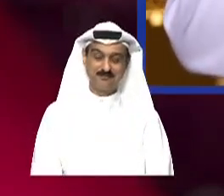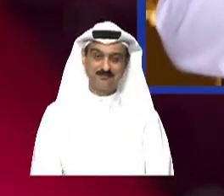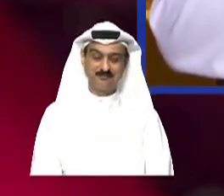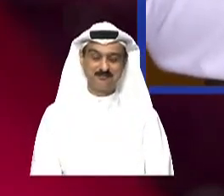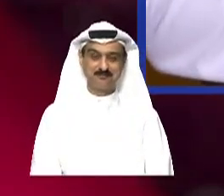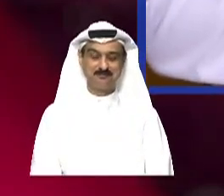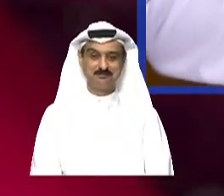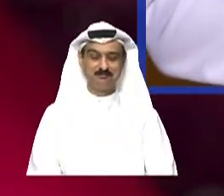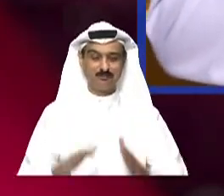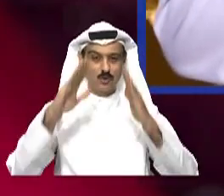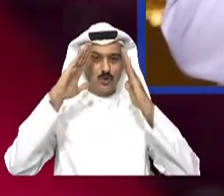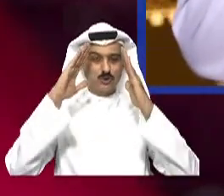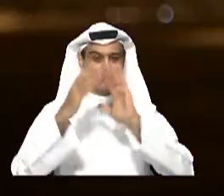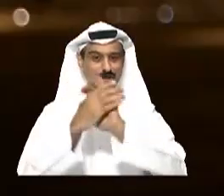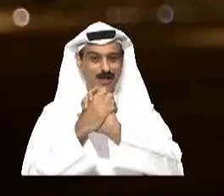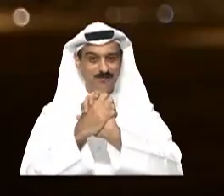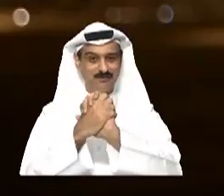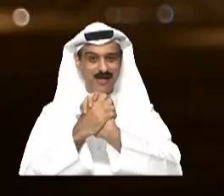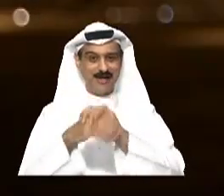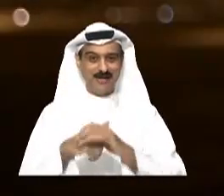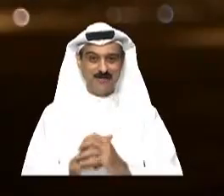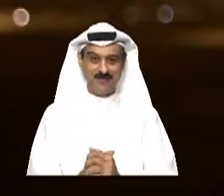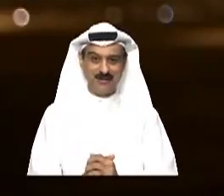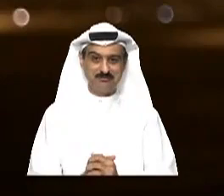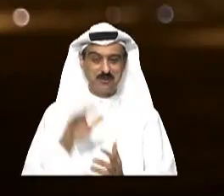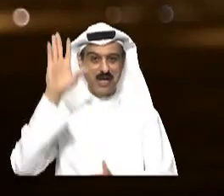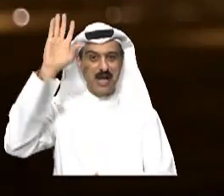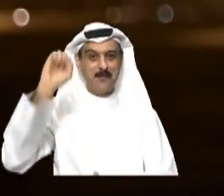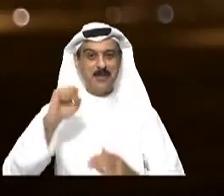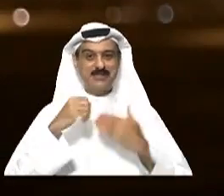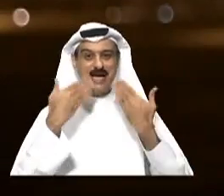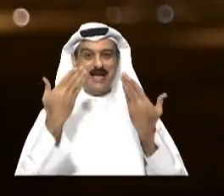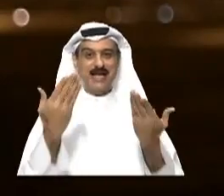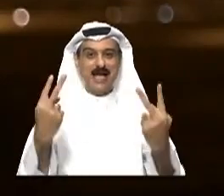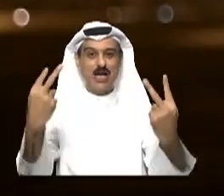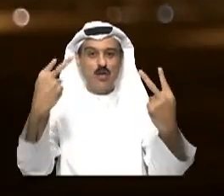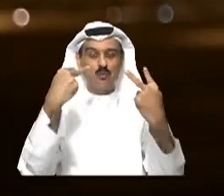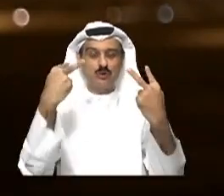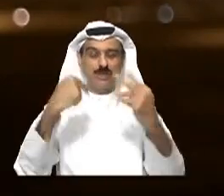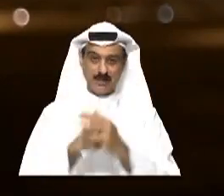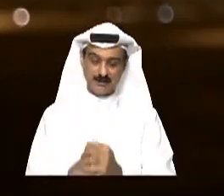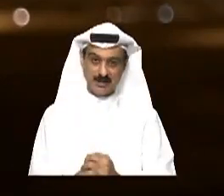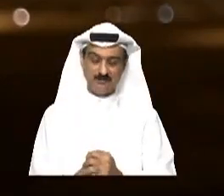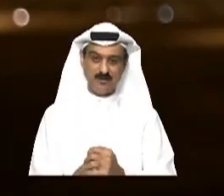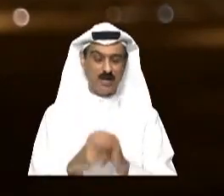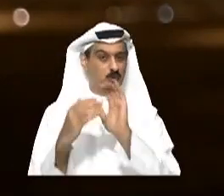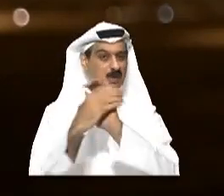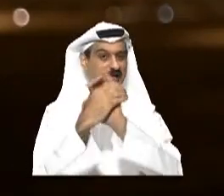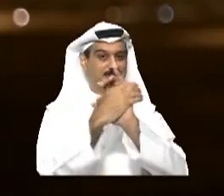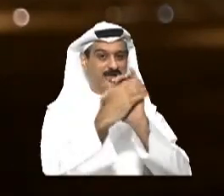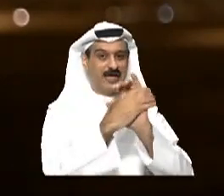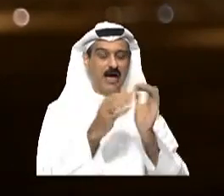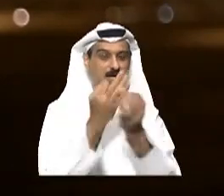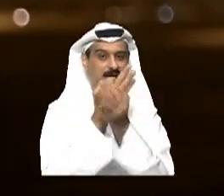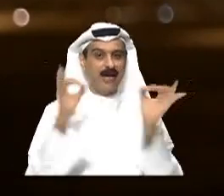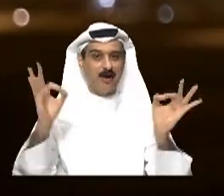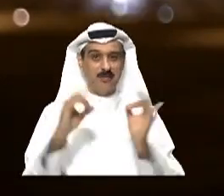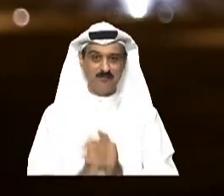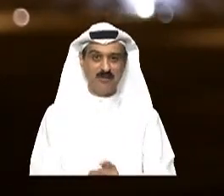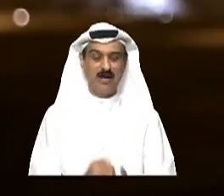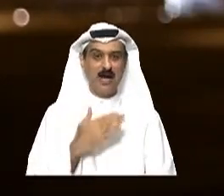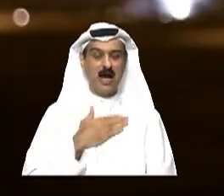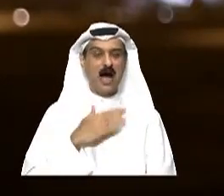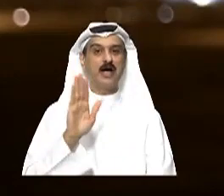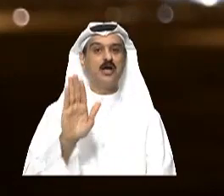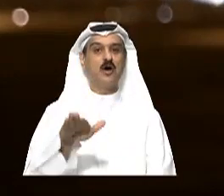حياك الله زميلي حامد الشمري، مساء الخير عليك وعلى الزملاء جميعا، واكيد يعني من خلال تواجدنا